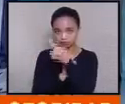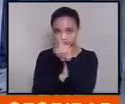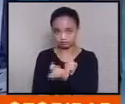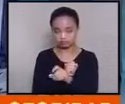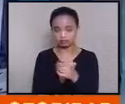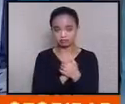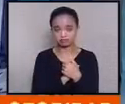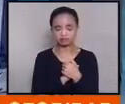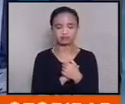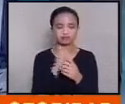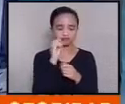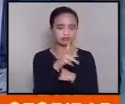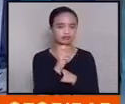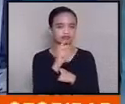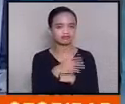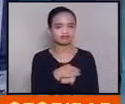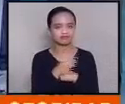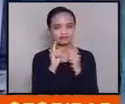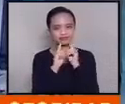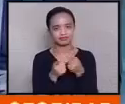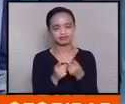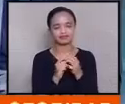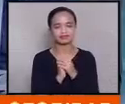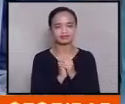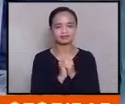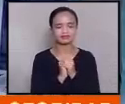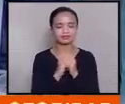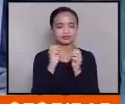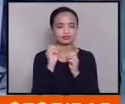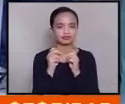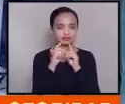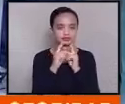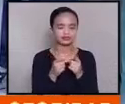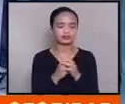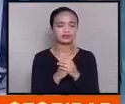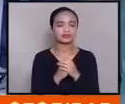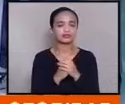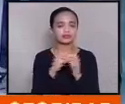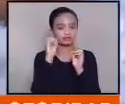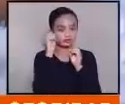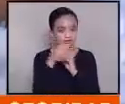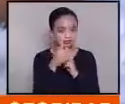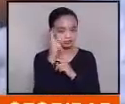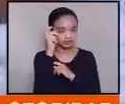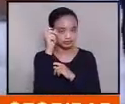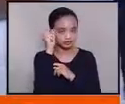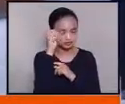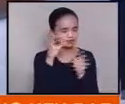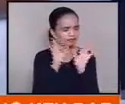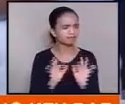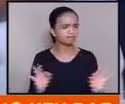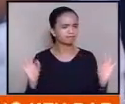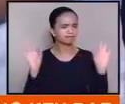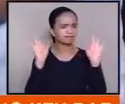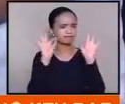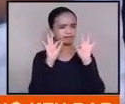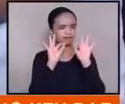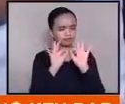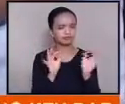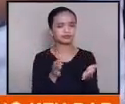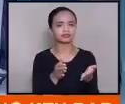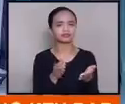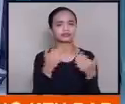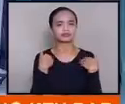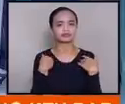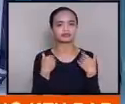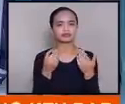Ayan, sinagot na po. Okay. Sinagot na? Nasabi okay. Na po yan. Sinagot na po ng mga tao. Mm-hmm. Okay, sir? Okay, sir. Masa, sir, importante, masisingil niyo po yung inyo